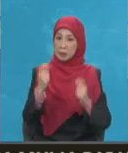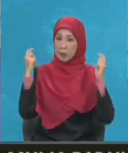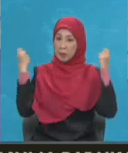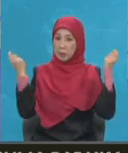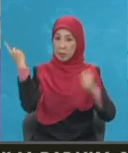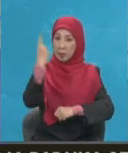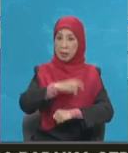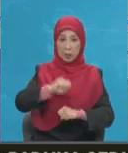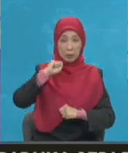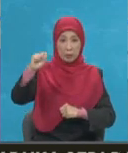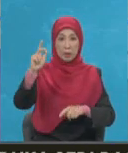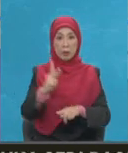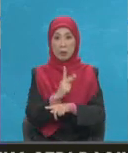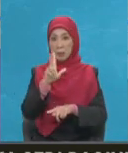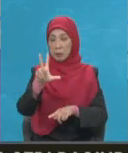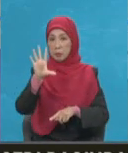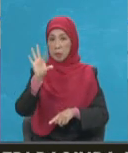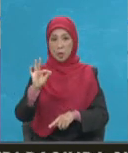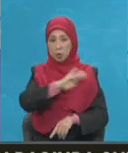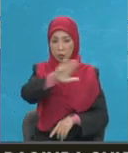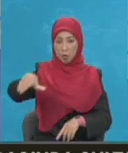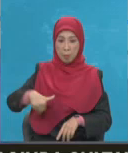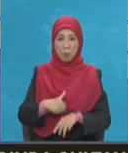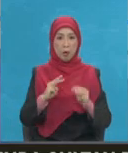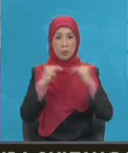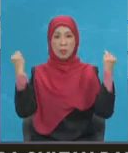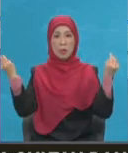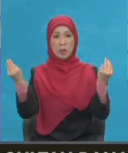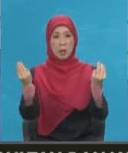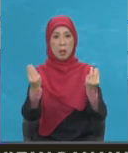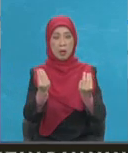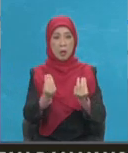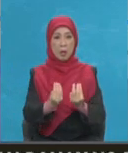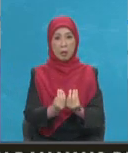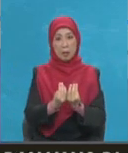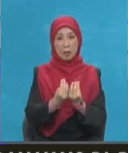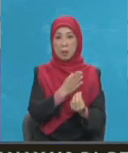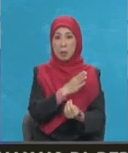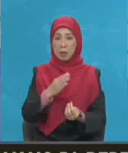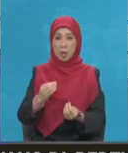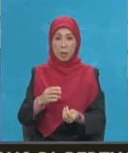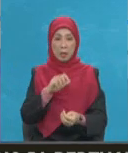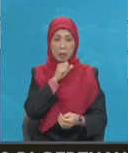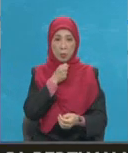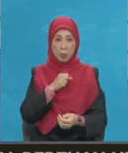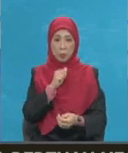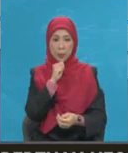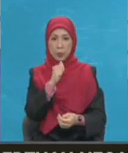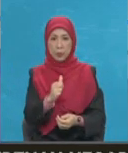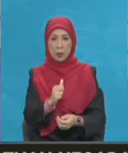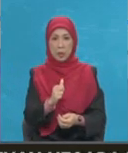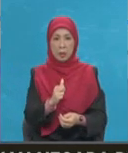Hari Kebangsaan ke-39, semua lapisan masyarakat tidak mengira latar belakang dan peringkat umur